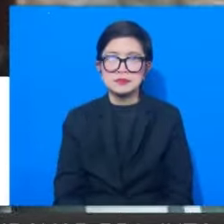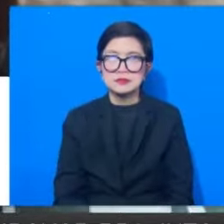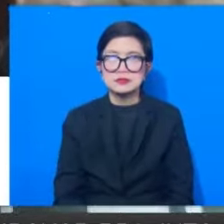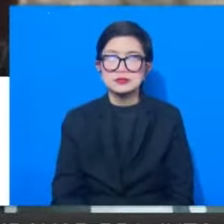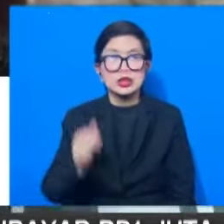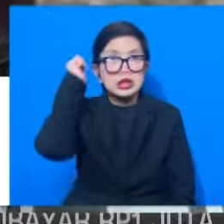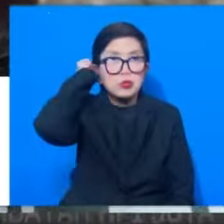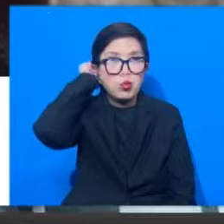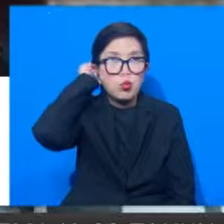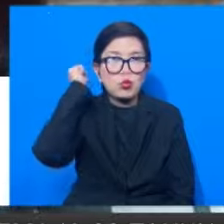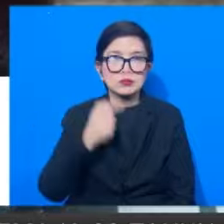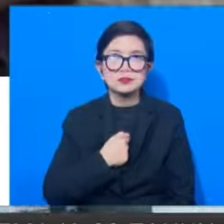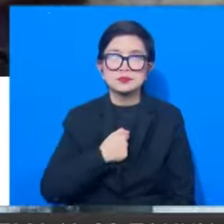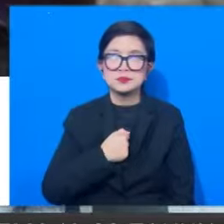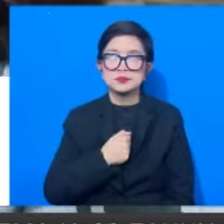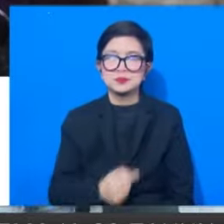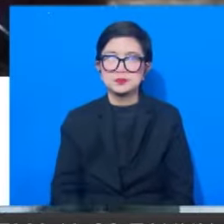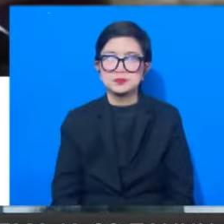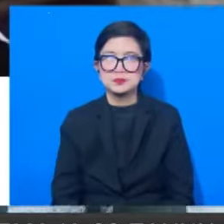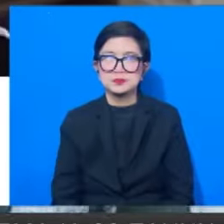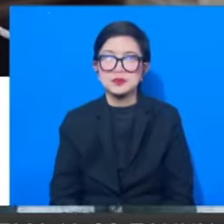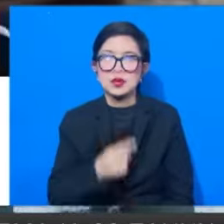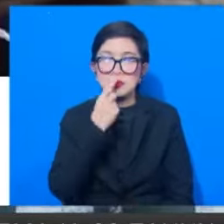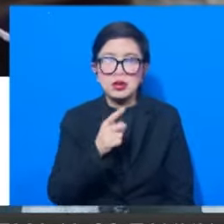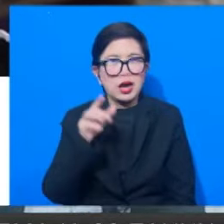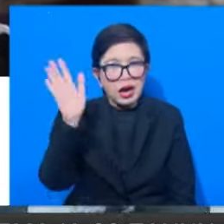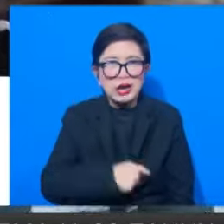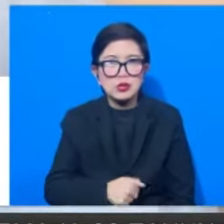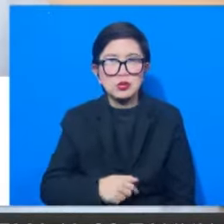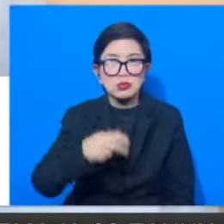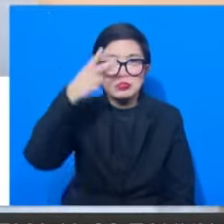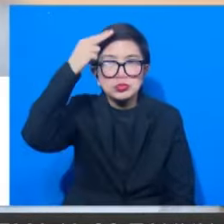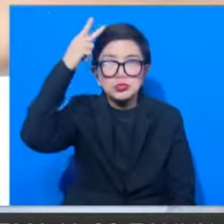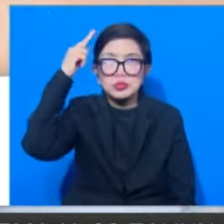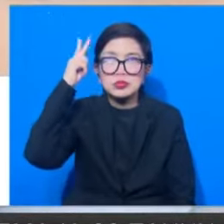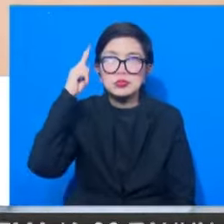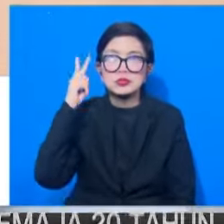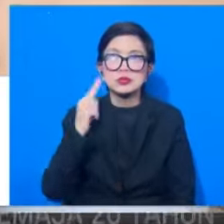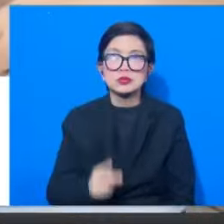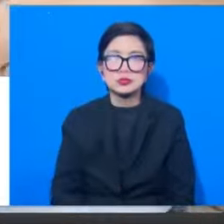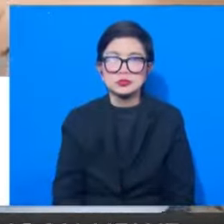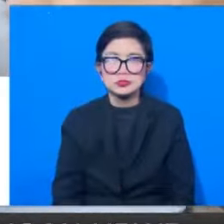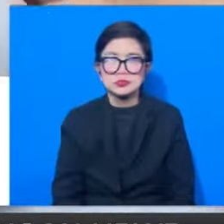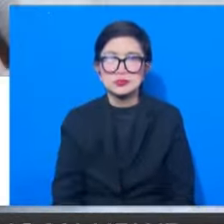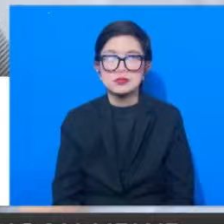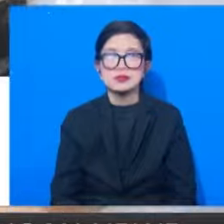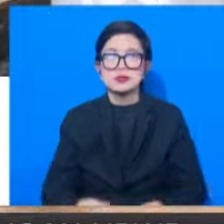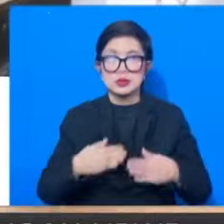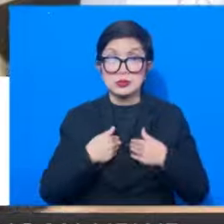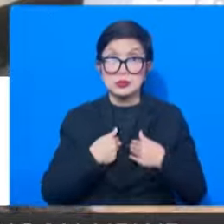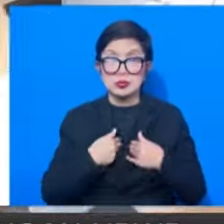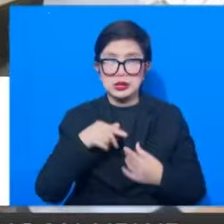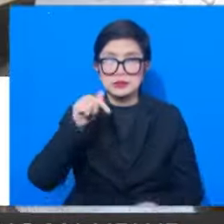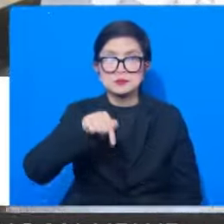Dipaksa. Aja dipasang ganteng. Iya, biar ganteng gitu. Pemilik jasa pangkas rambut Adi